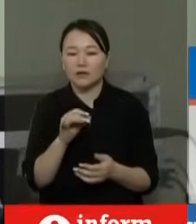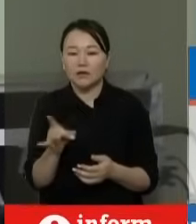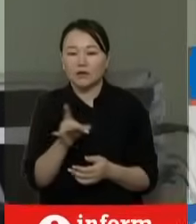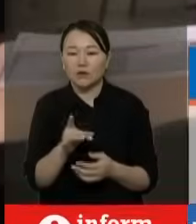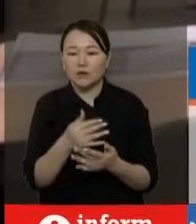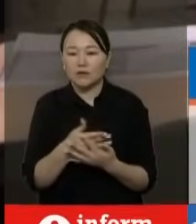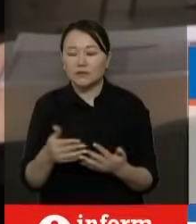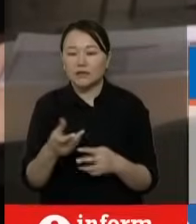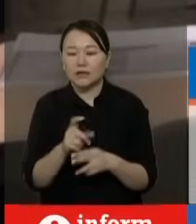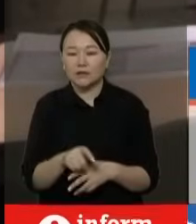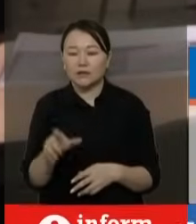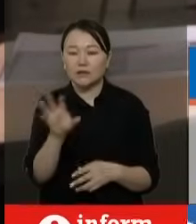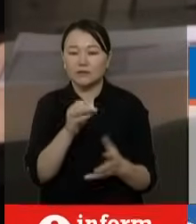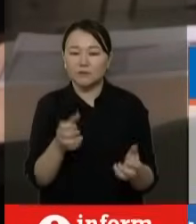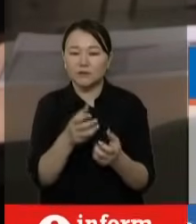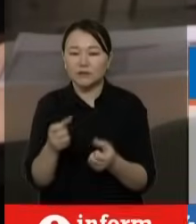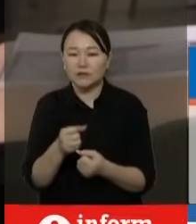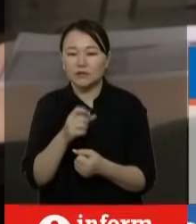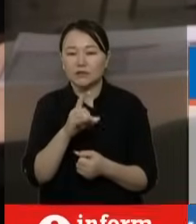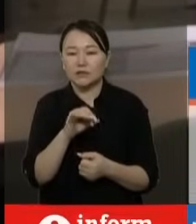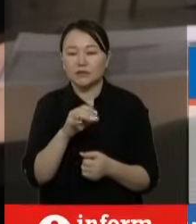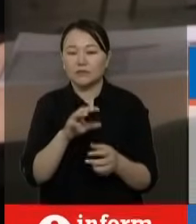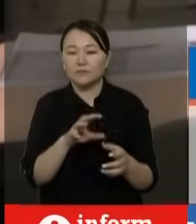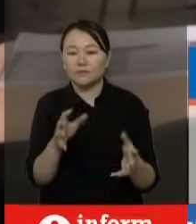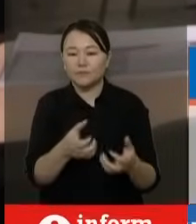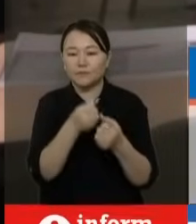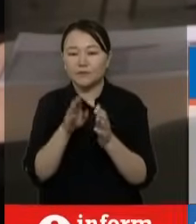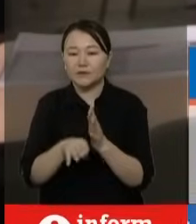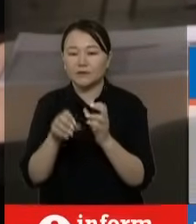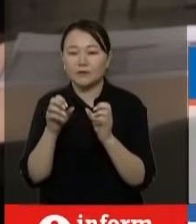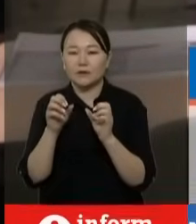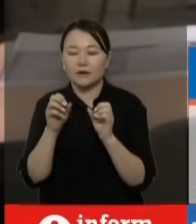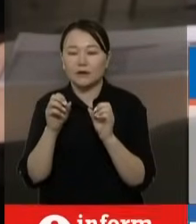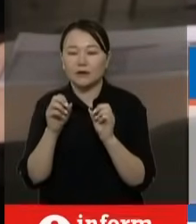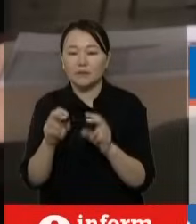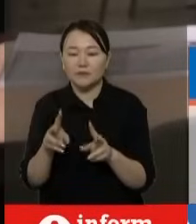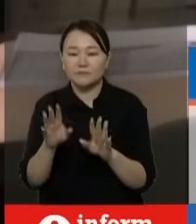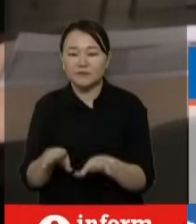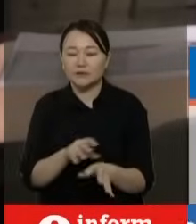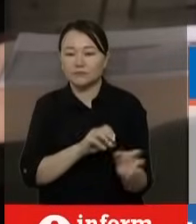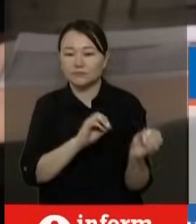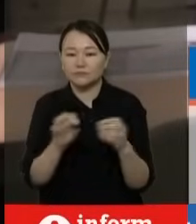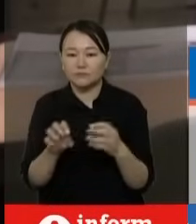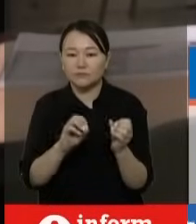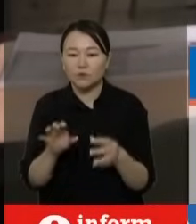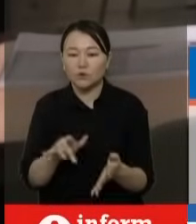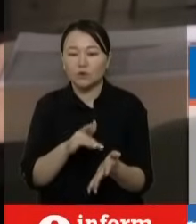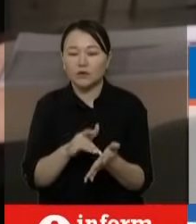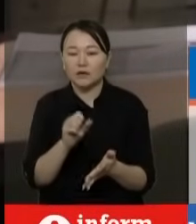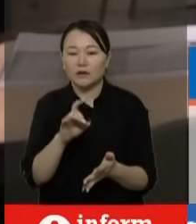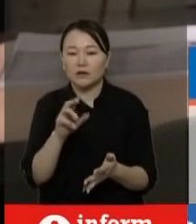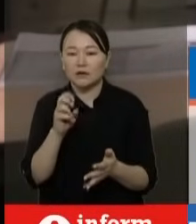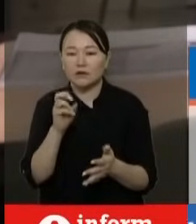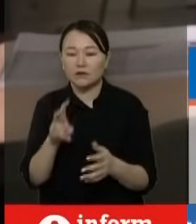районах. Эвакуируем людей из зимовок, перемещаем в безопасные места. Это тот же город Аркалык, где на базе